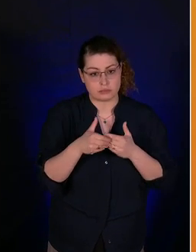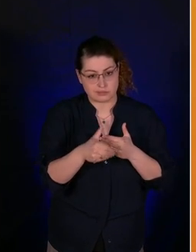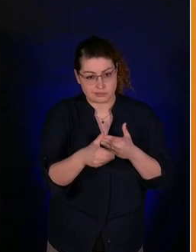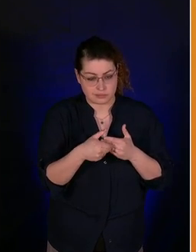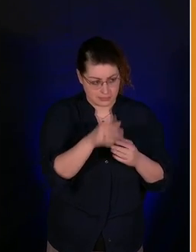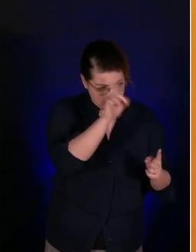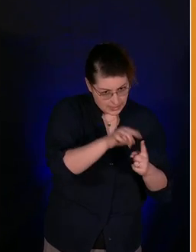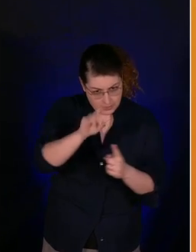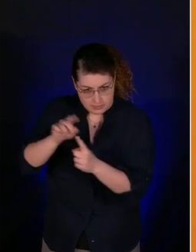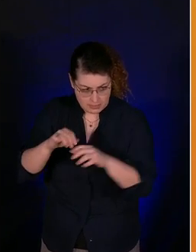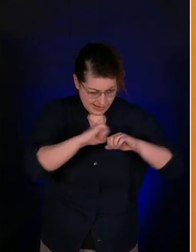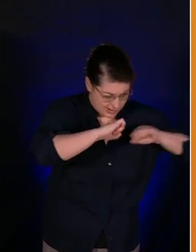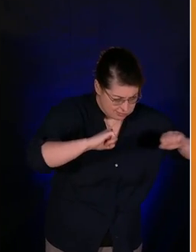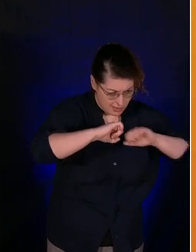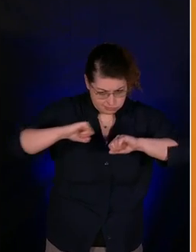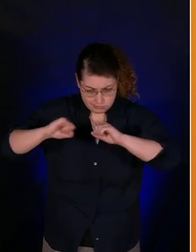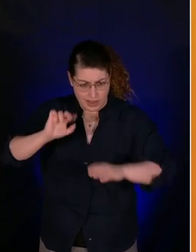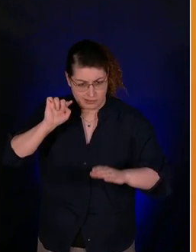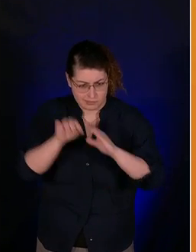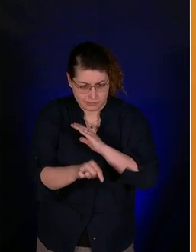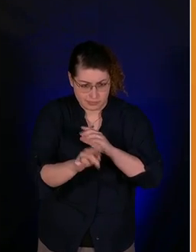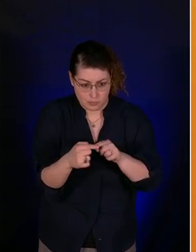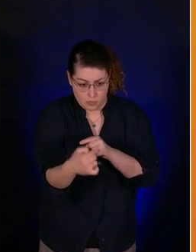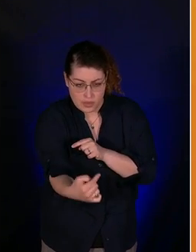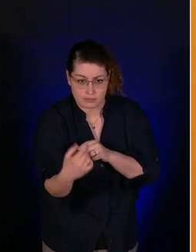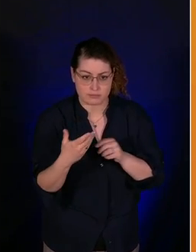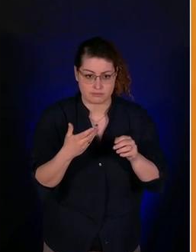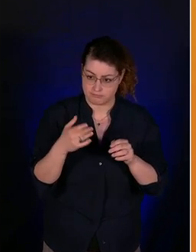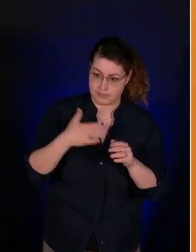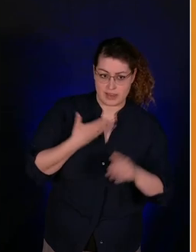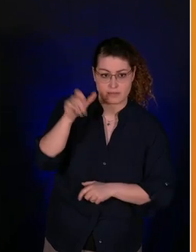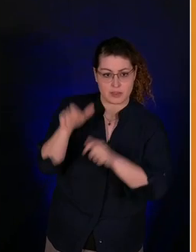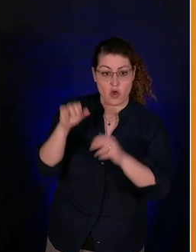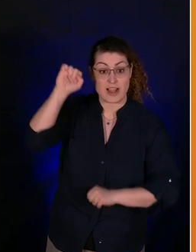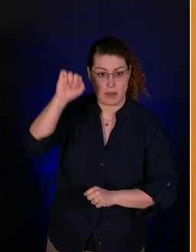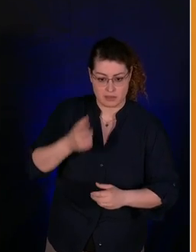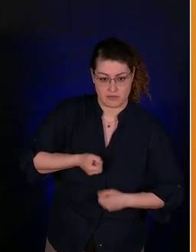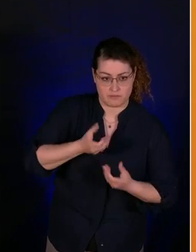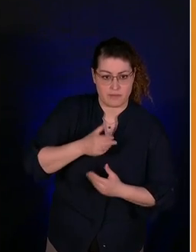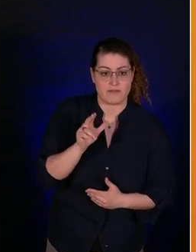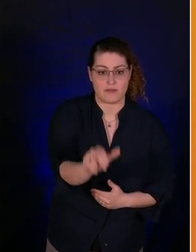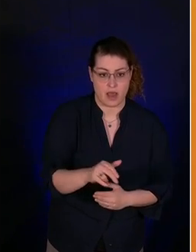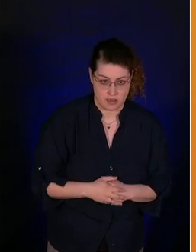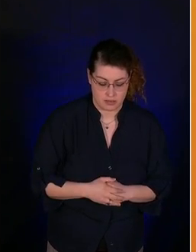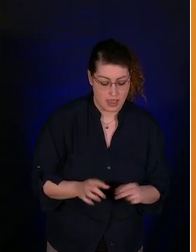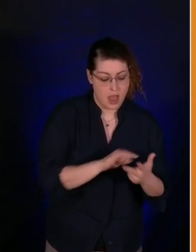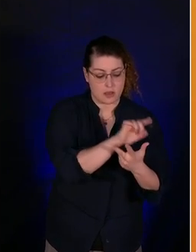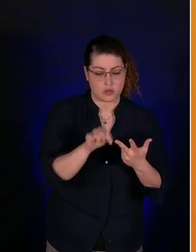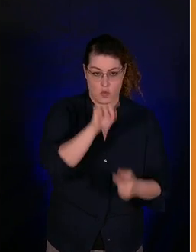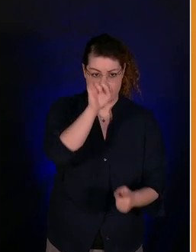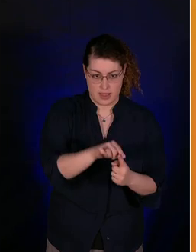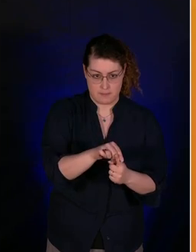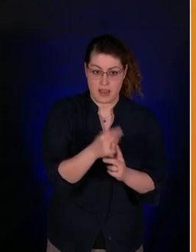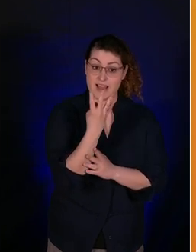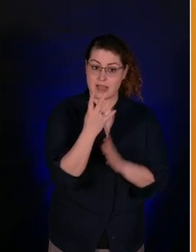précisément dans les présentations faites par les camarades de la Commission. Ces trois thèmes ont fait l'objet d'un